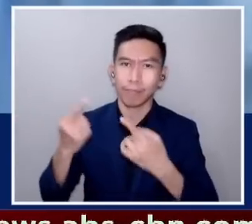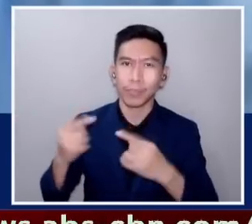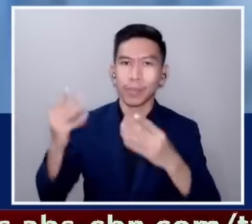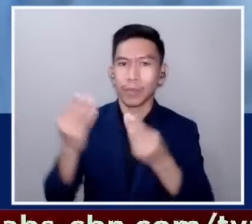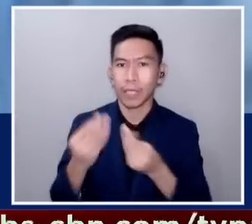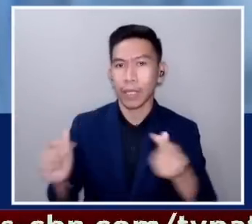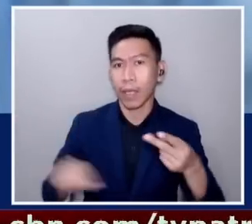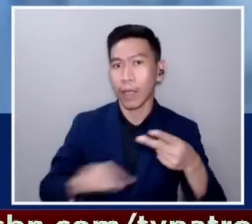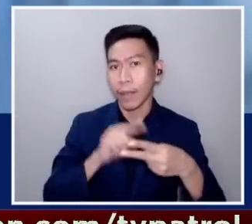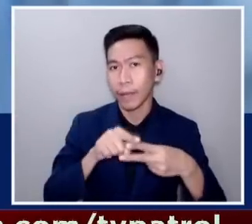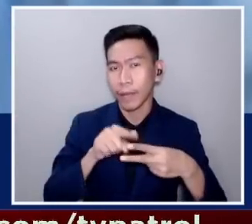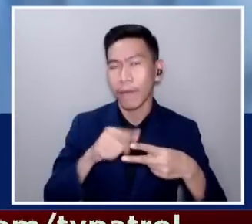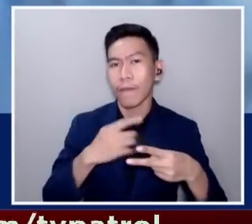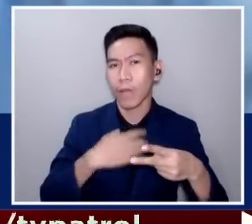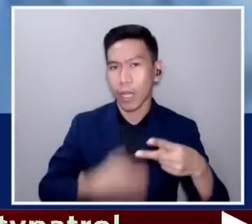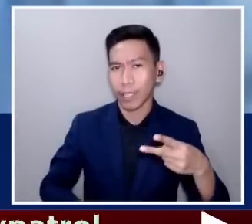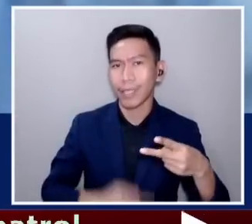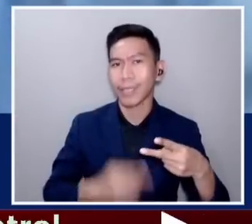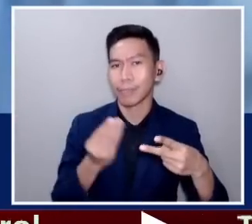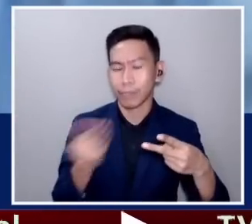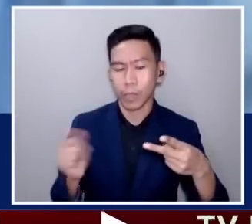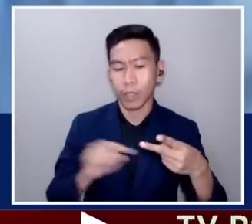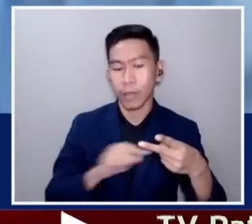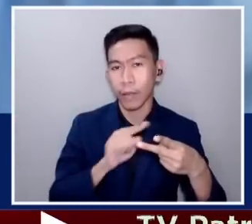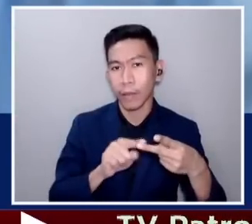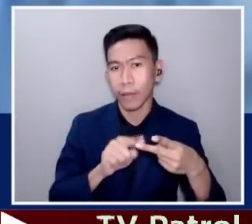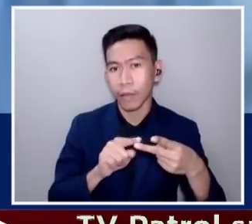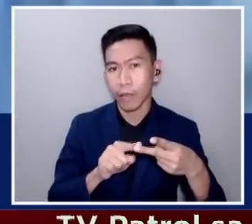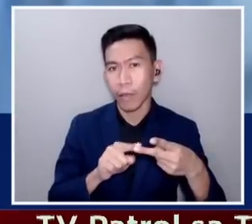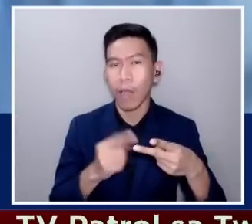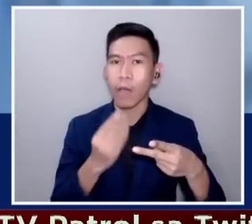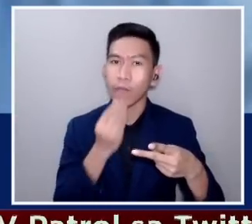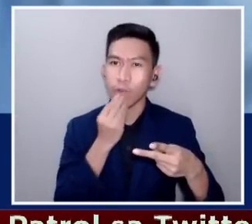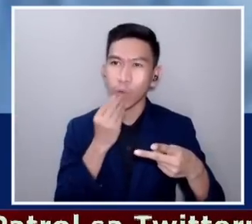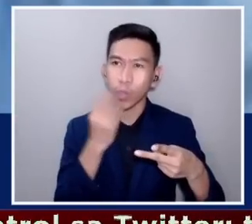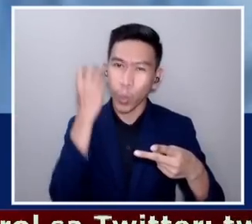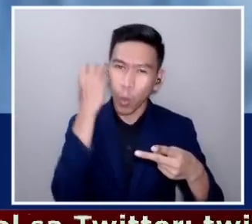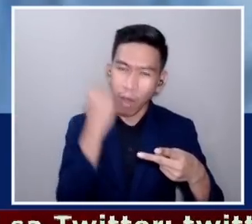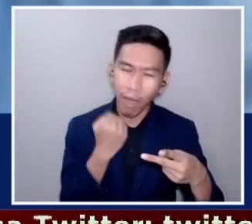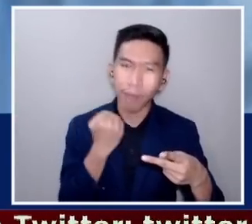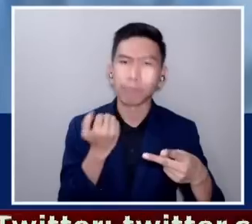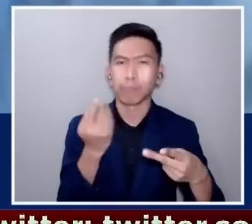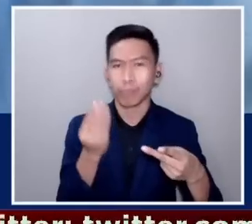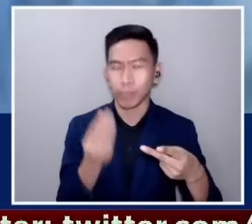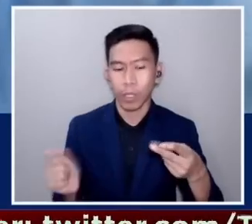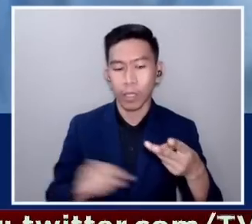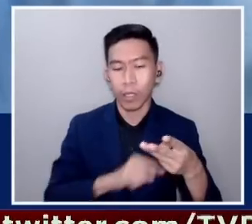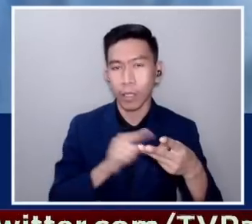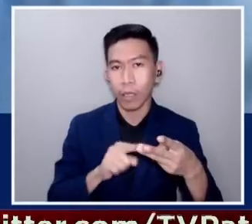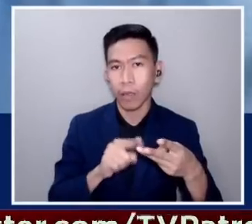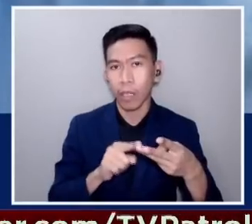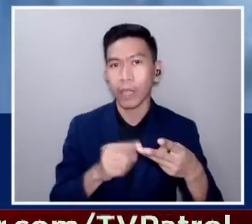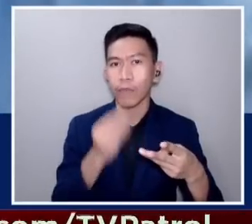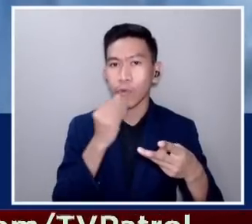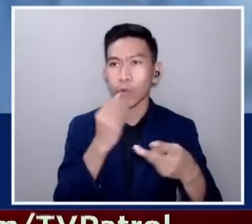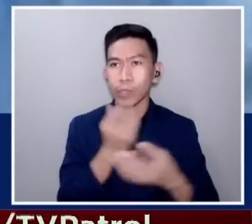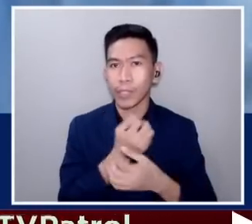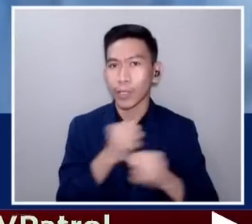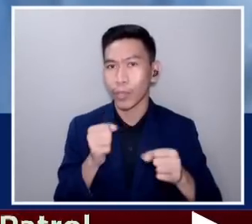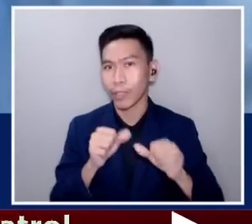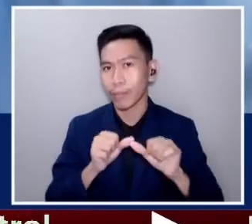natin yung hunger, ma-address natin yung lack of food, ma-address natin yung food insecurity. At pangalawa,